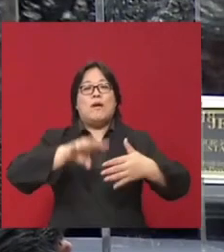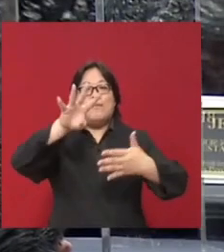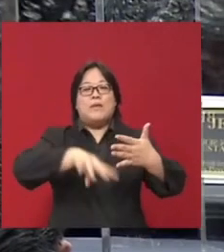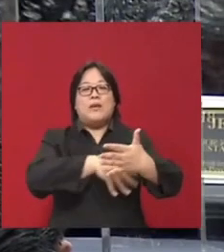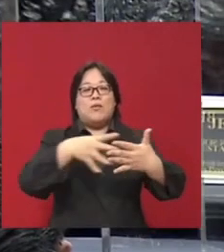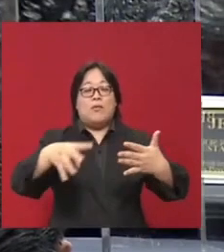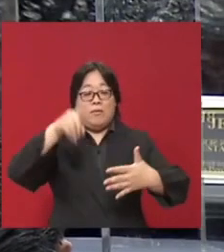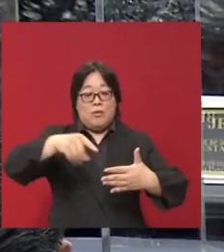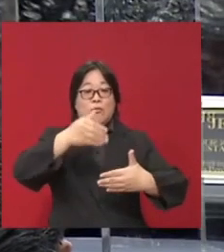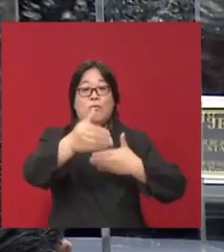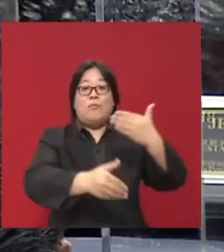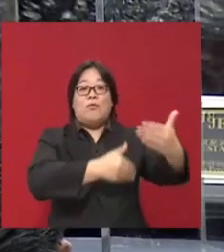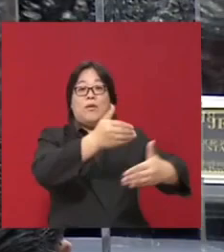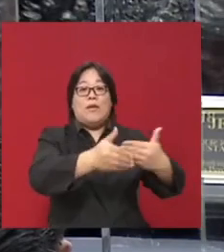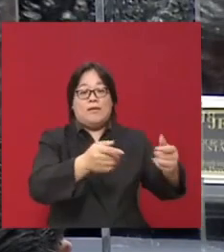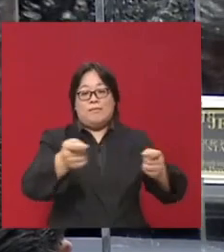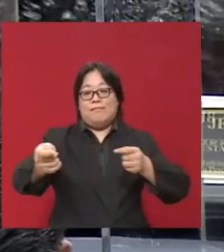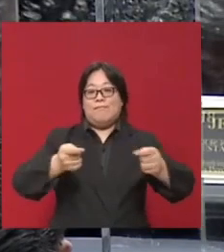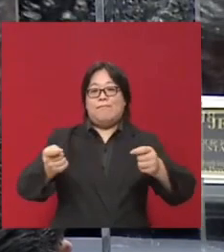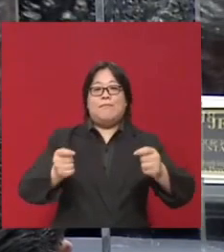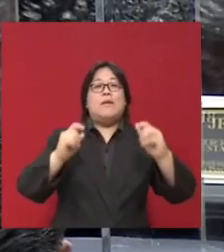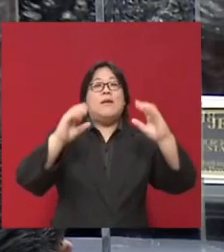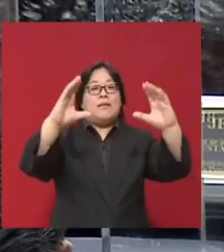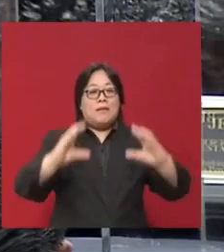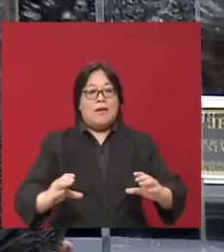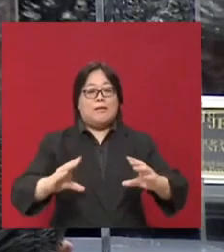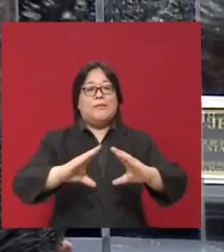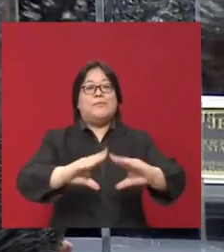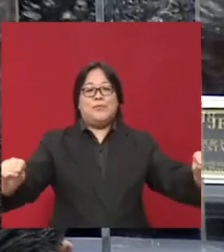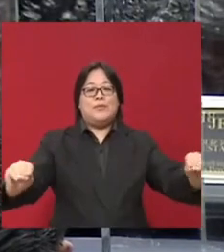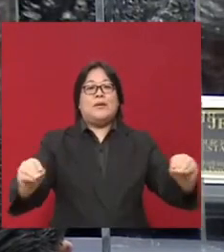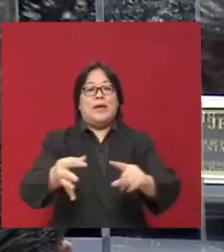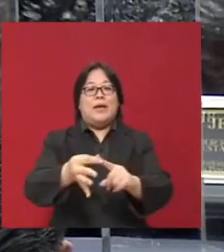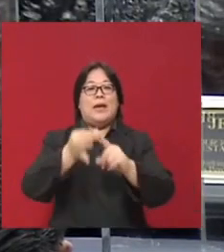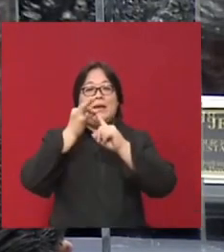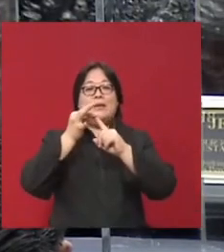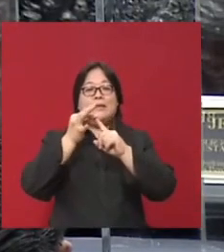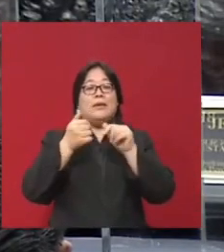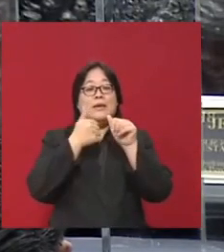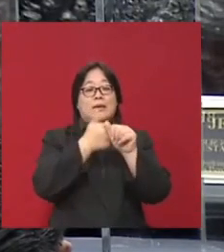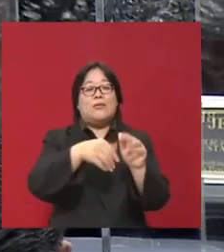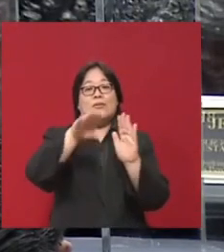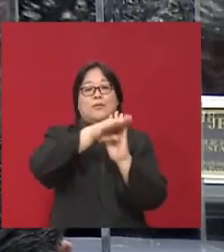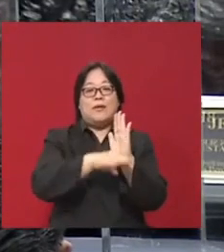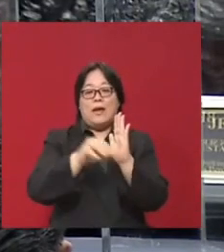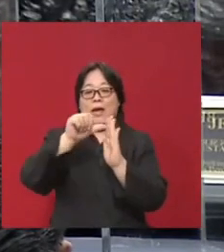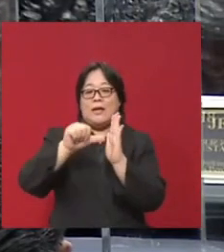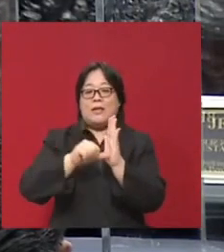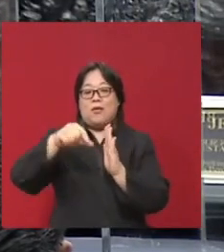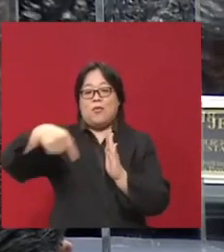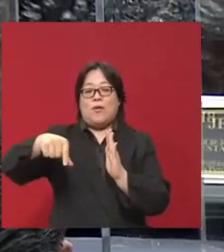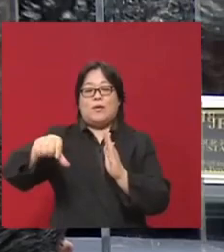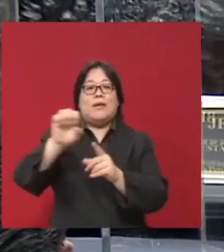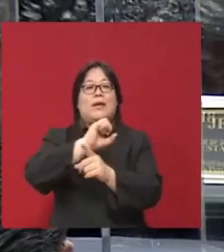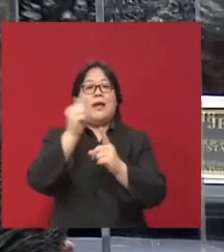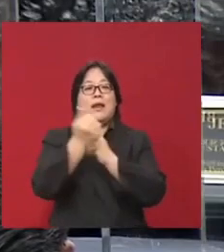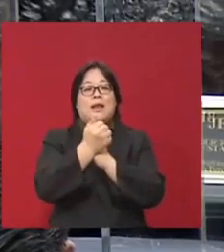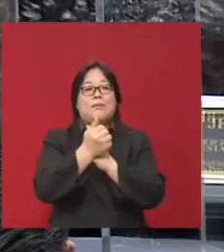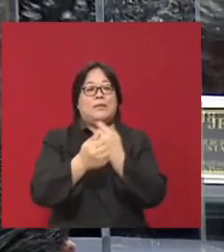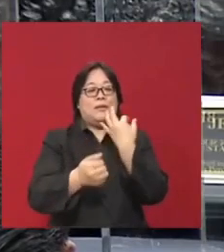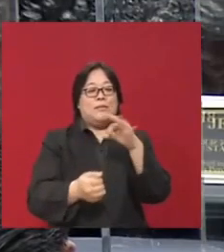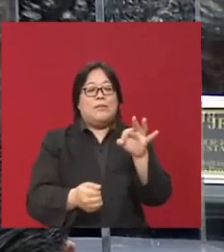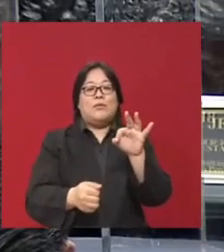ia memerlukan phocidae pengendalian serta pelupusan khas sebagaimana yang digariskan oleh akta quality alam sekeliling